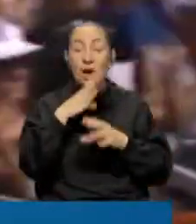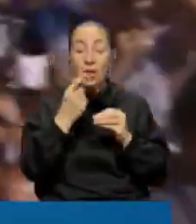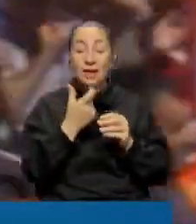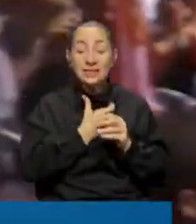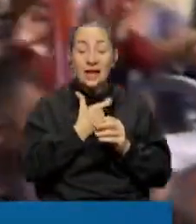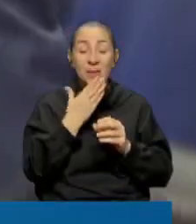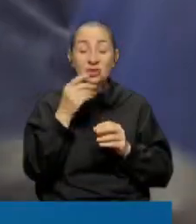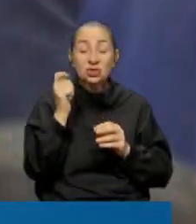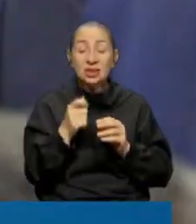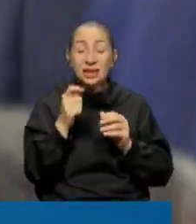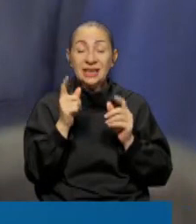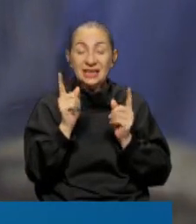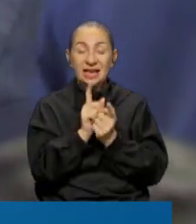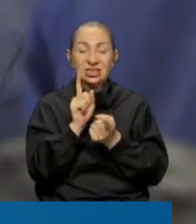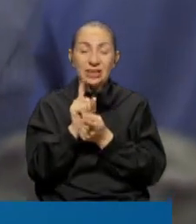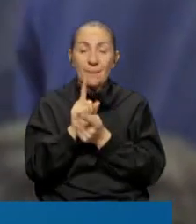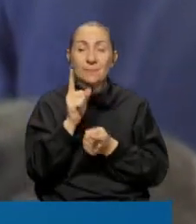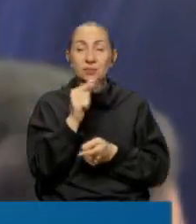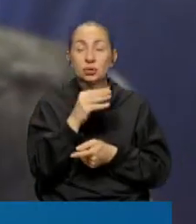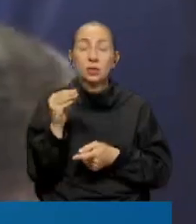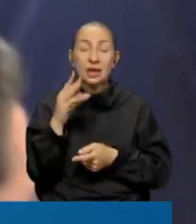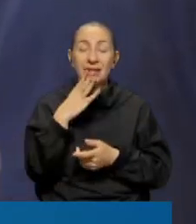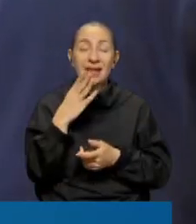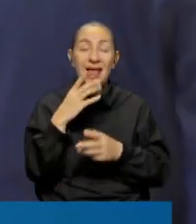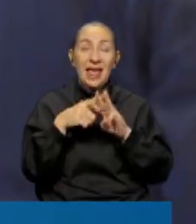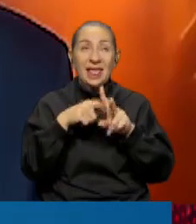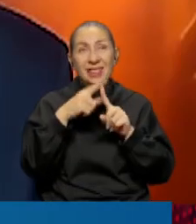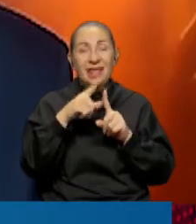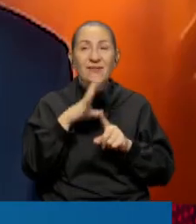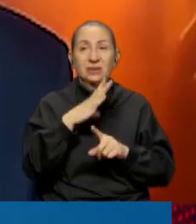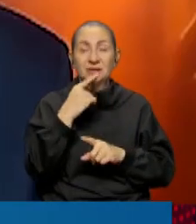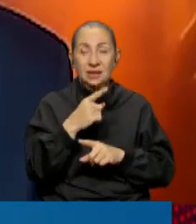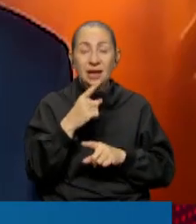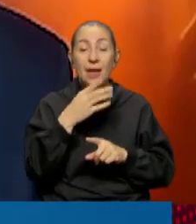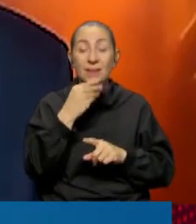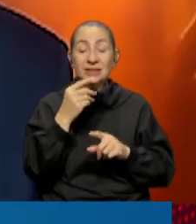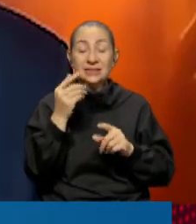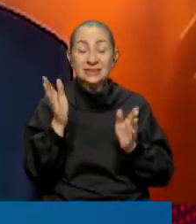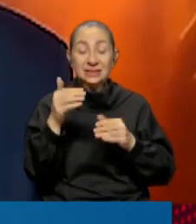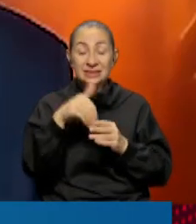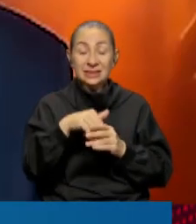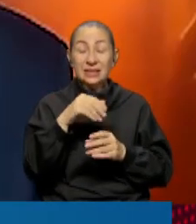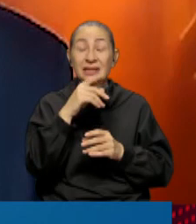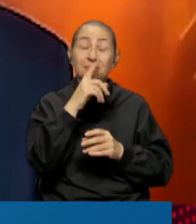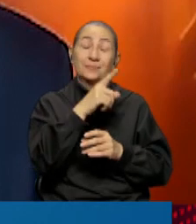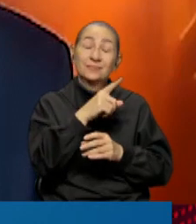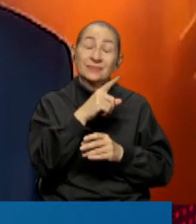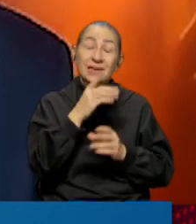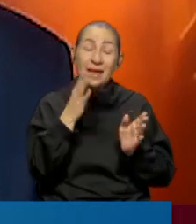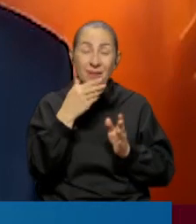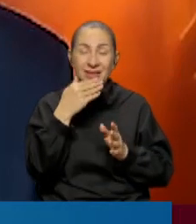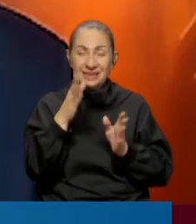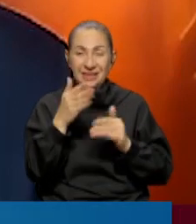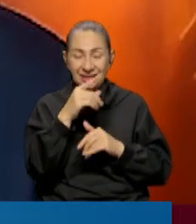yasadaki emeklilik şartlarını karşılayan 1,5 milyon EYT'li olduğunu söyledi. Emekli sandığında kadınlardan 7200,